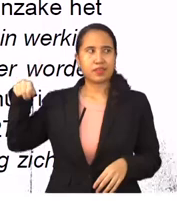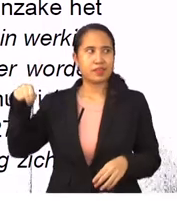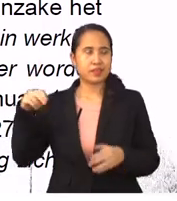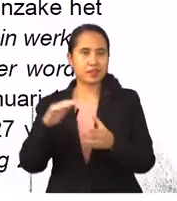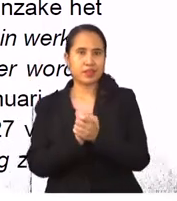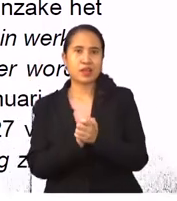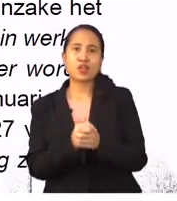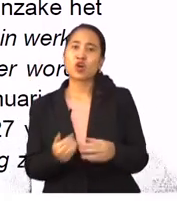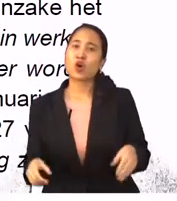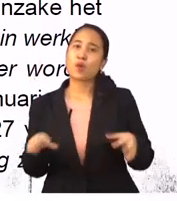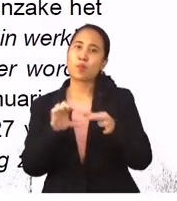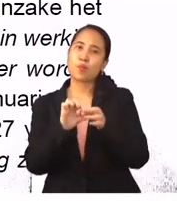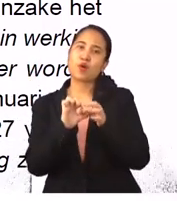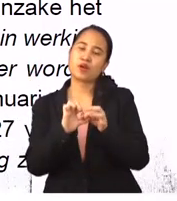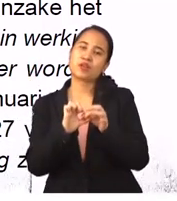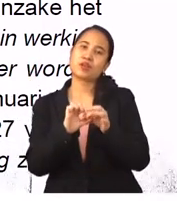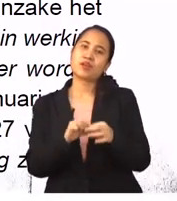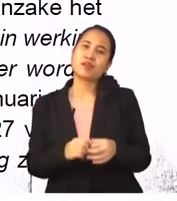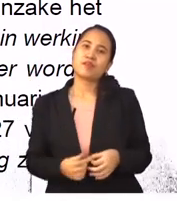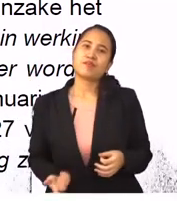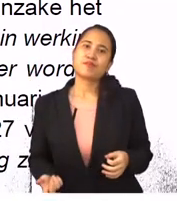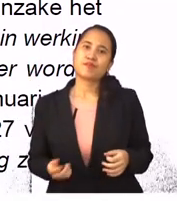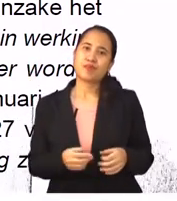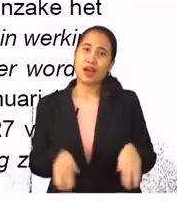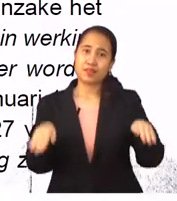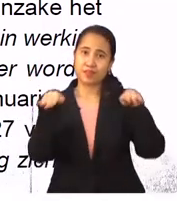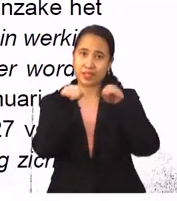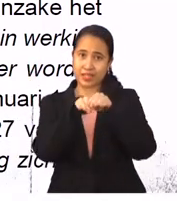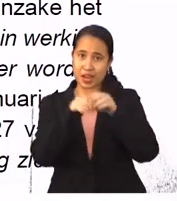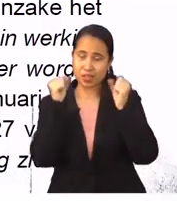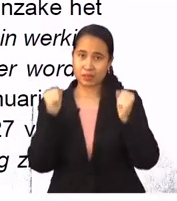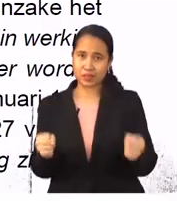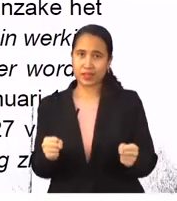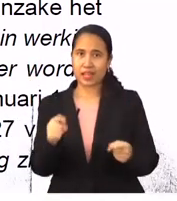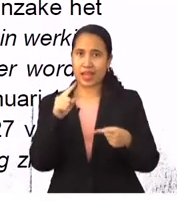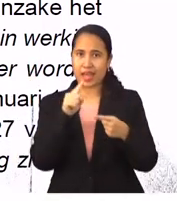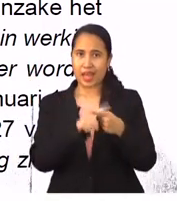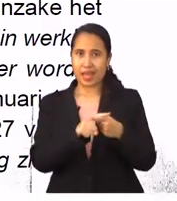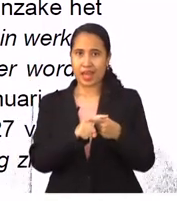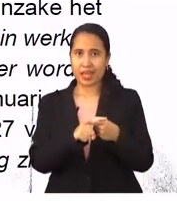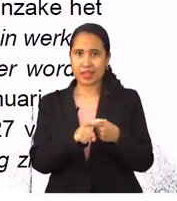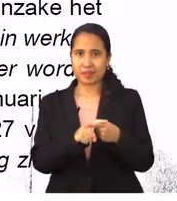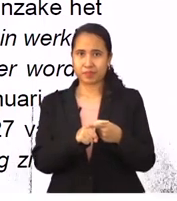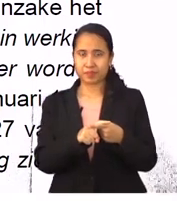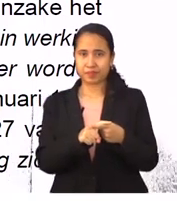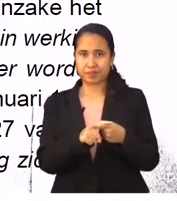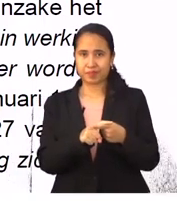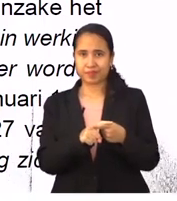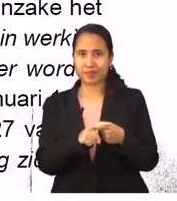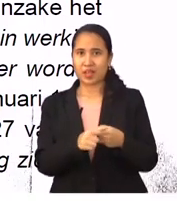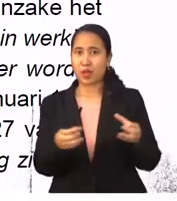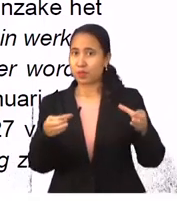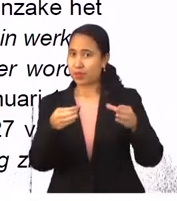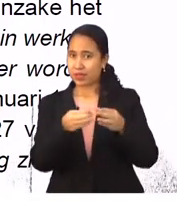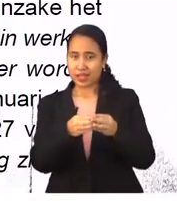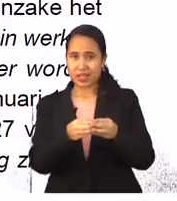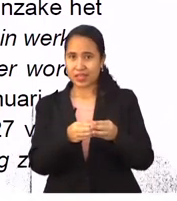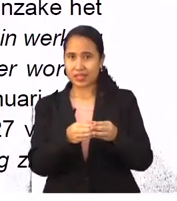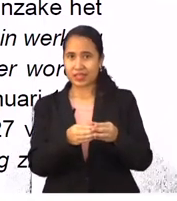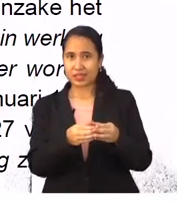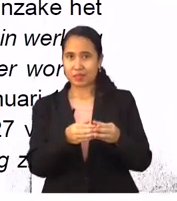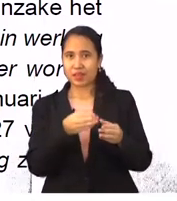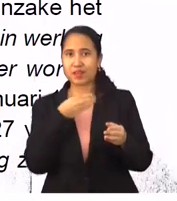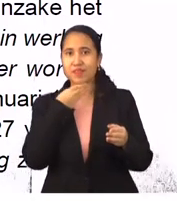regelende de gebondenheid van verdragspartijen aan het verdrag en het verbod dat een partij zich niet mag beroepen op de bepalingen